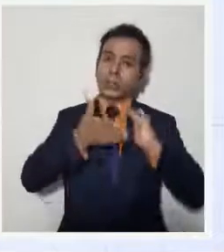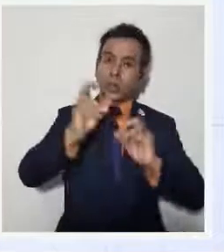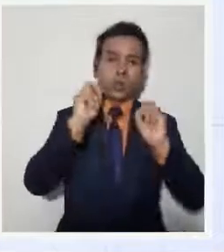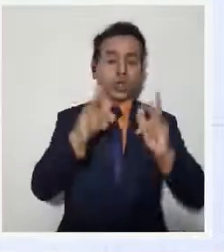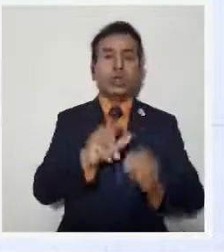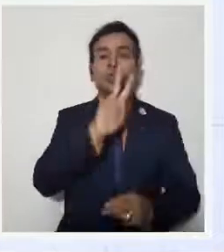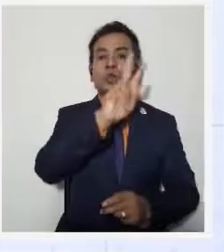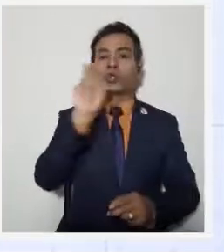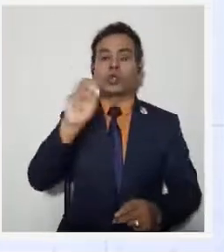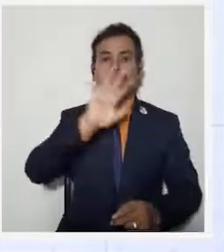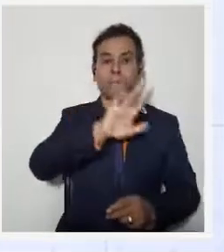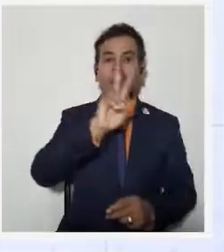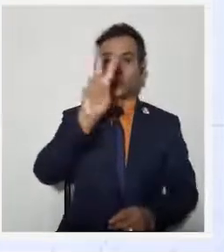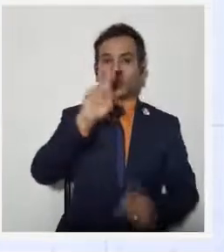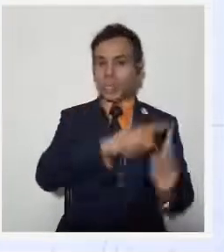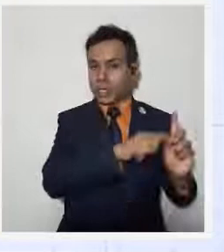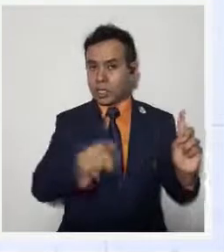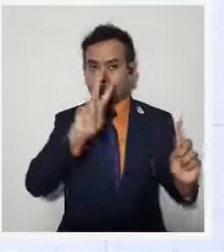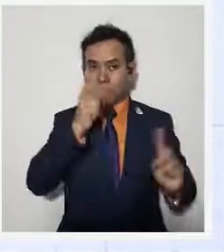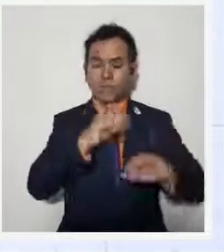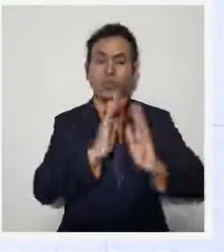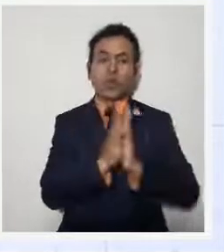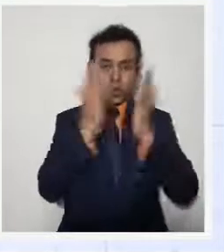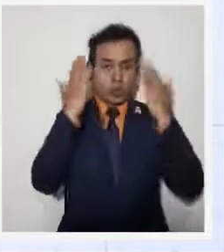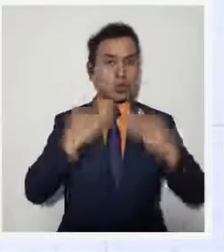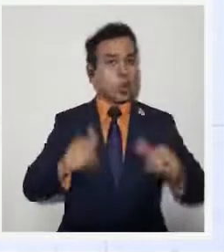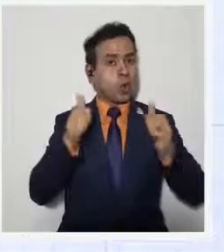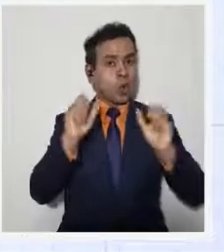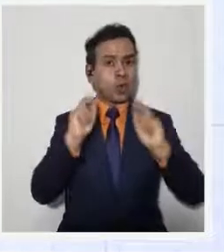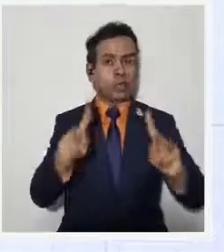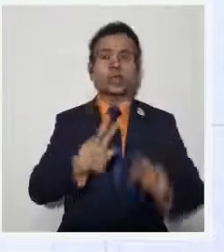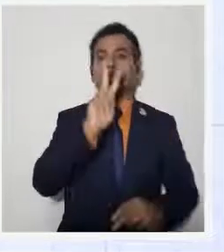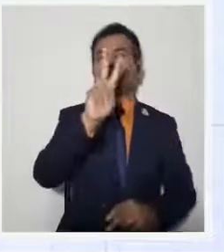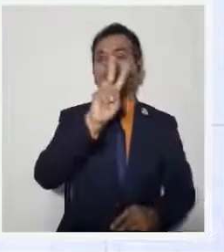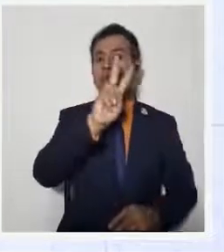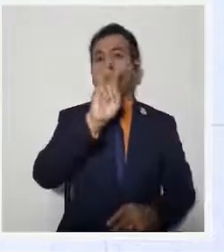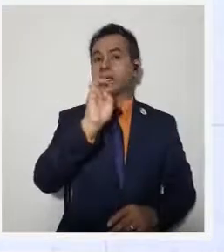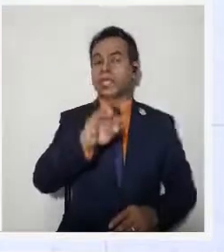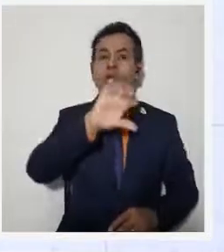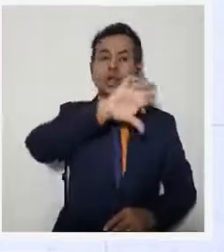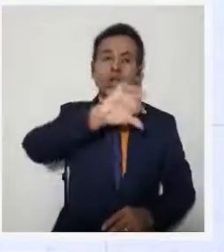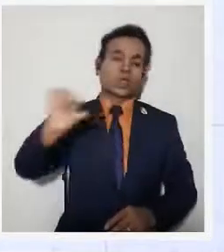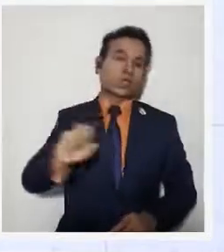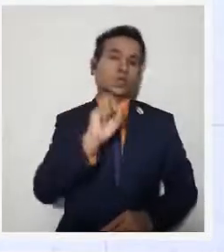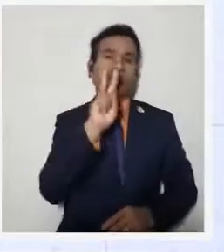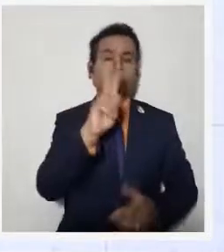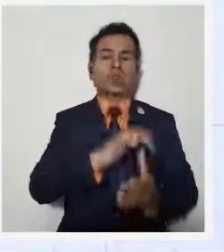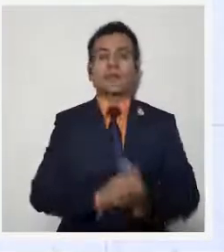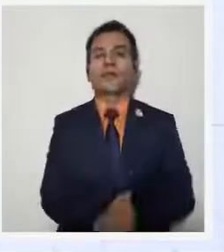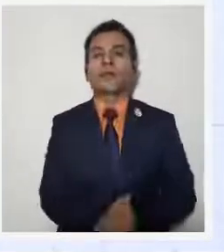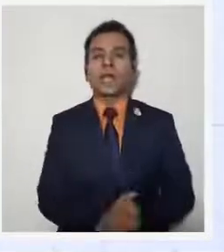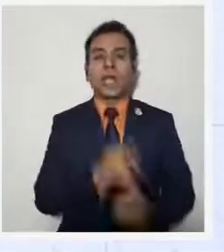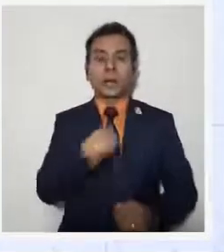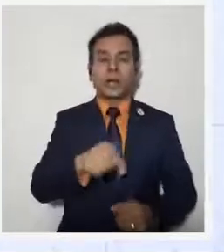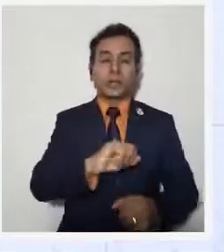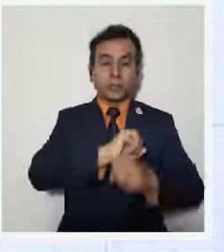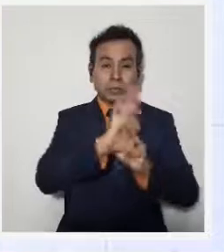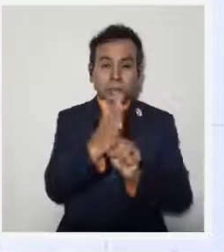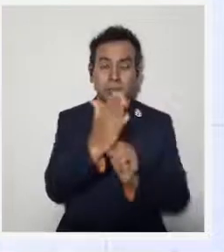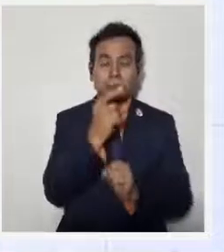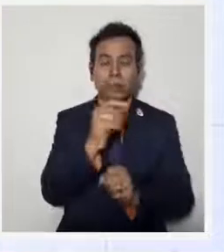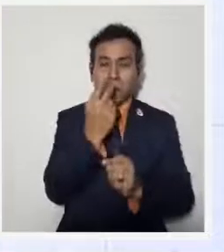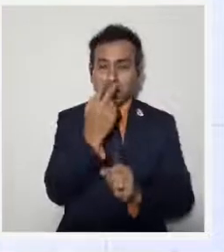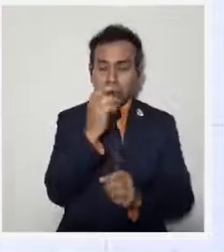আমাদের সুস্থ হয়েছে এ পর্যন্ত, আমাদের গত 24 ঘন্টায় সুস্থ হয়েছে 252 জন এবং এ পর্যন্ত সুস্থ